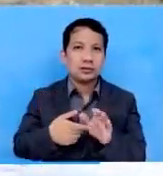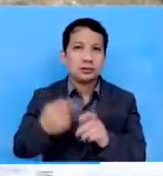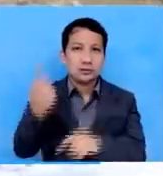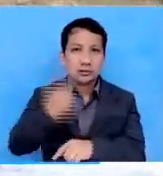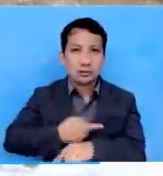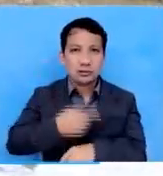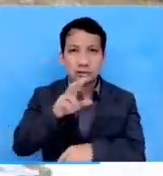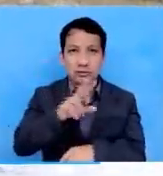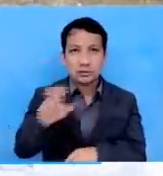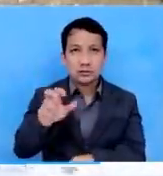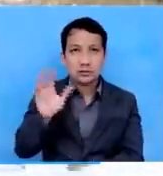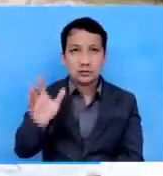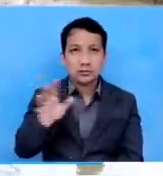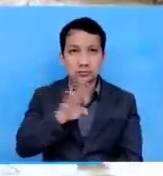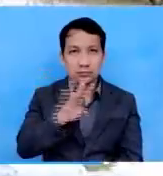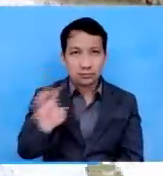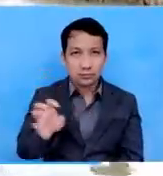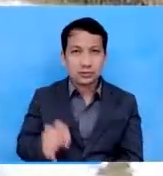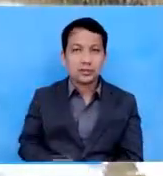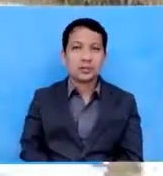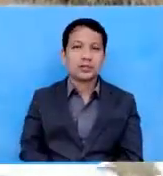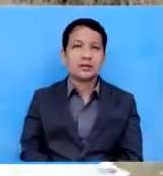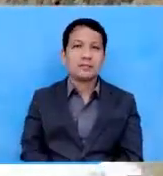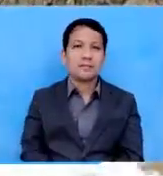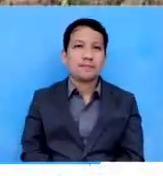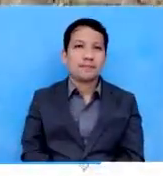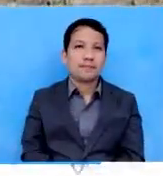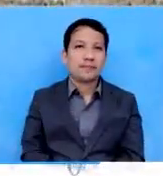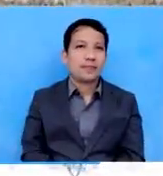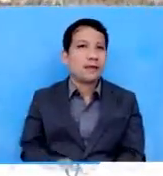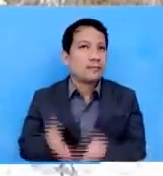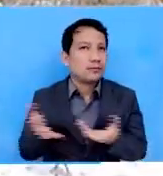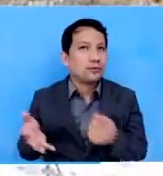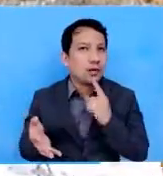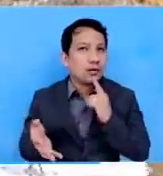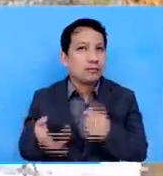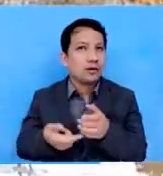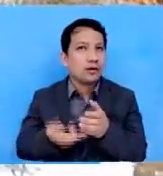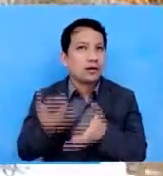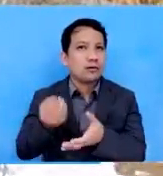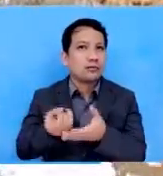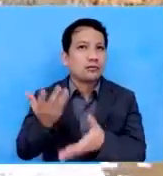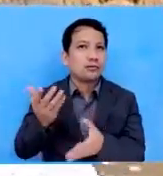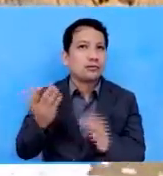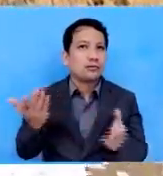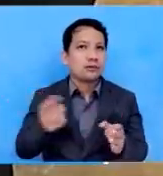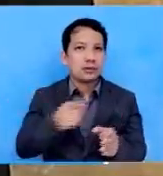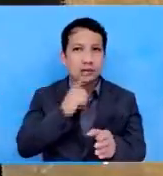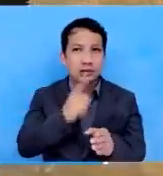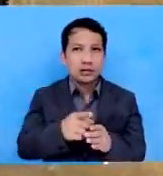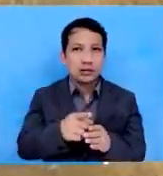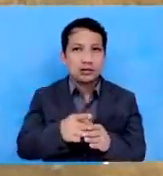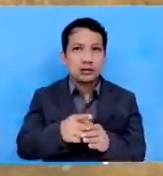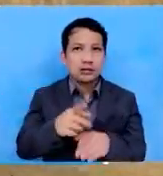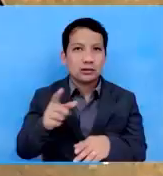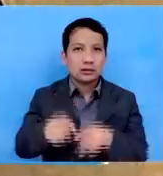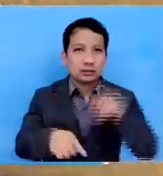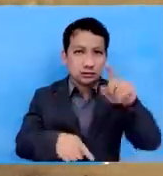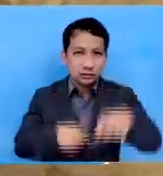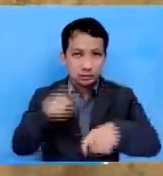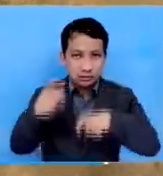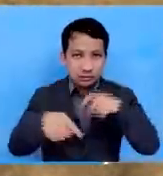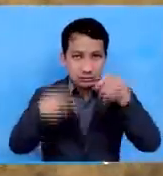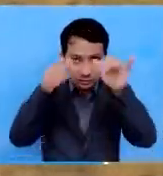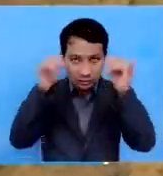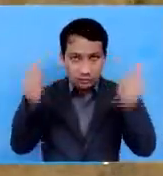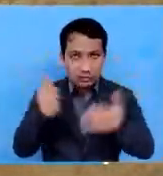350, 400. Pero walang katiyakan kung magkano ang kikitain. Imbes na may traktora at kalabaw na katulong